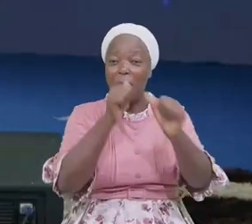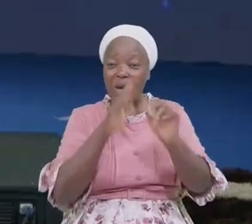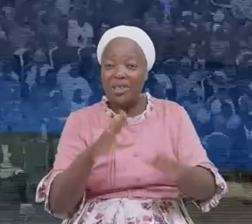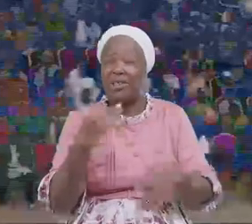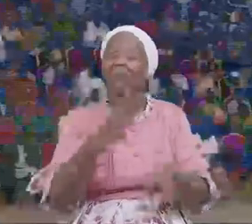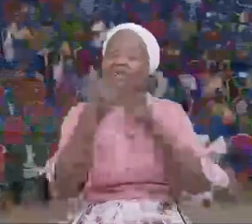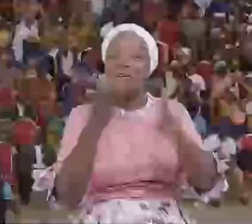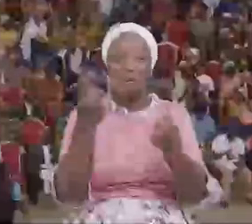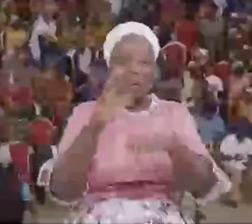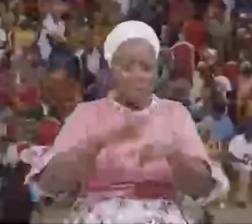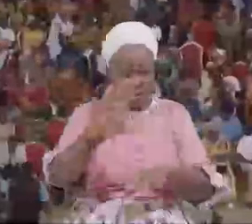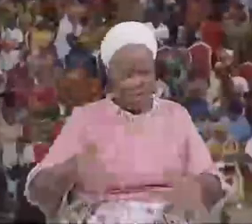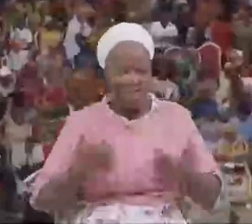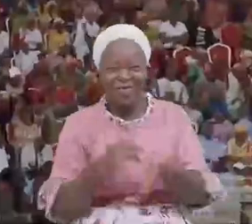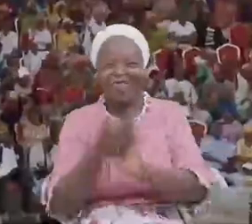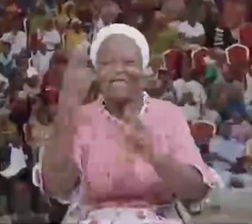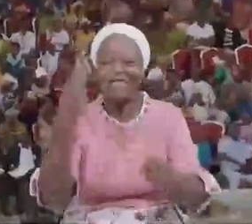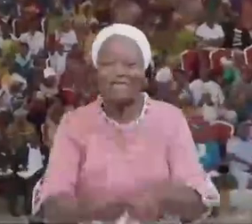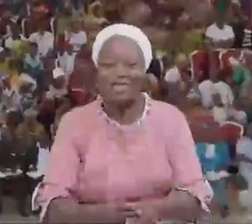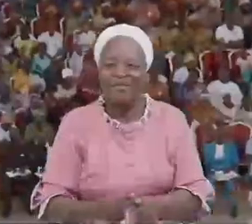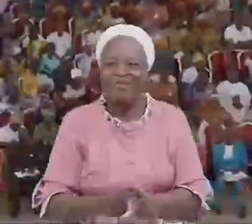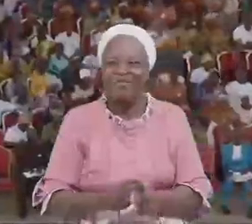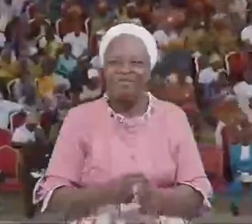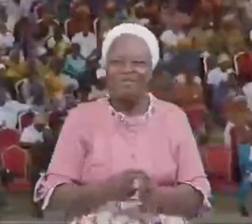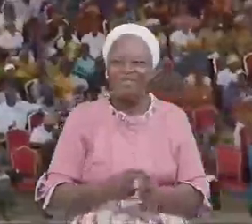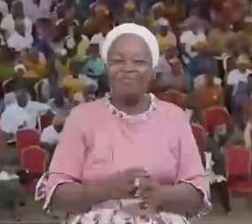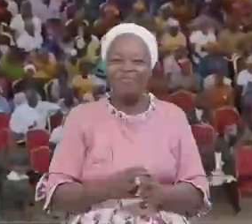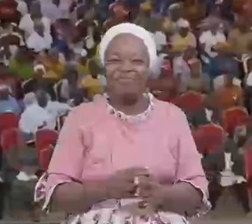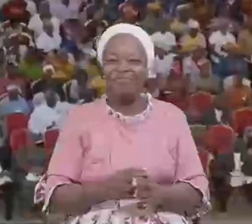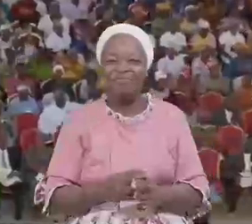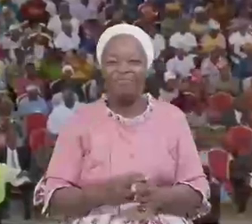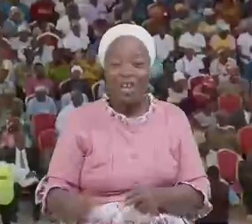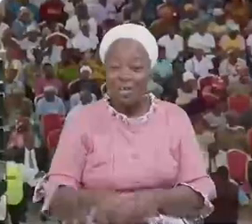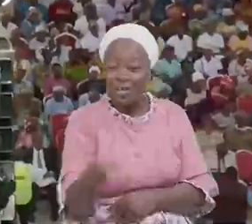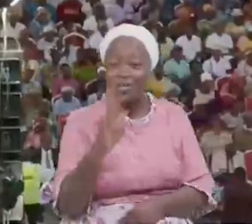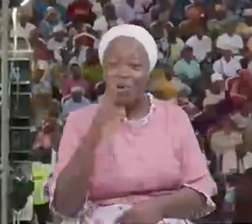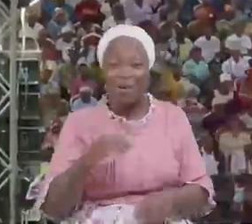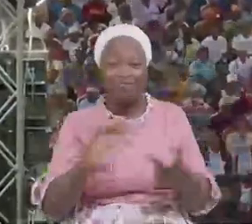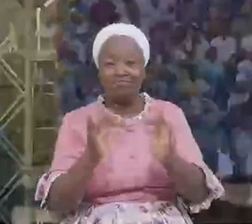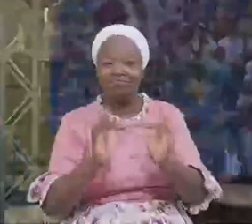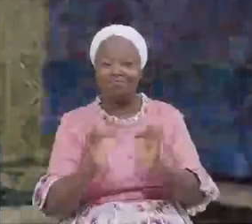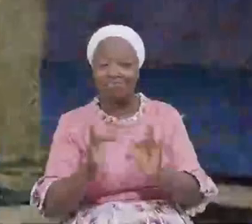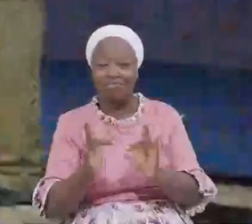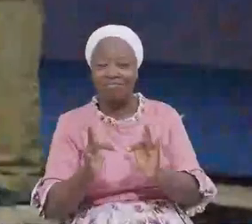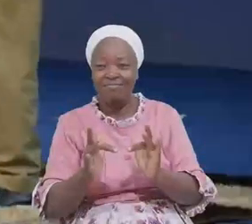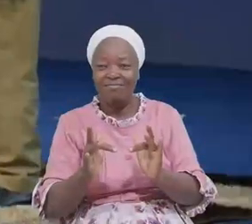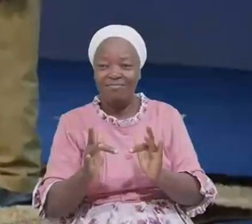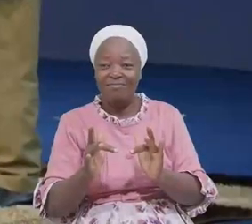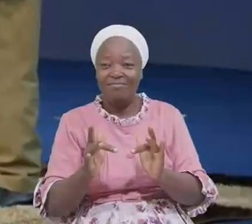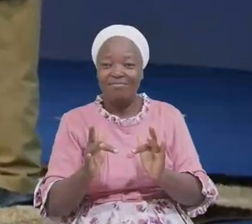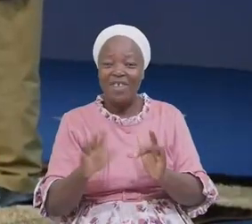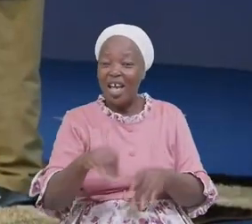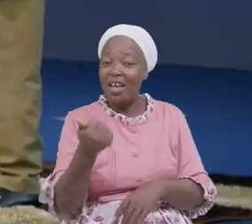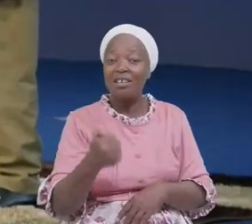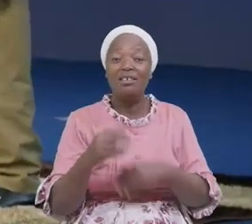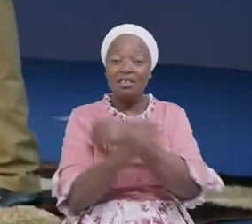Et une visitation à trois niveaux venant dans ta vie. Ceux qui sont en ligne. Dans n'importe quelle nation, n'importe où